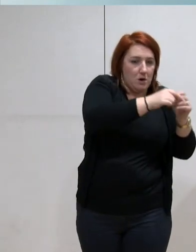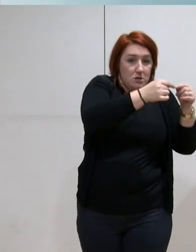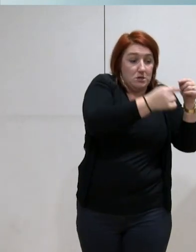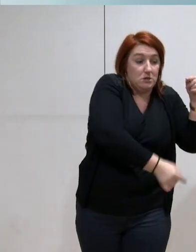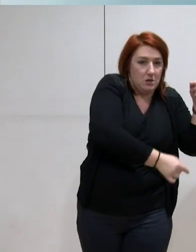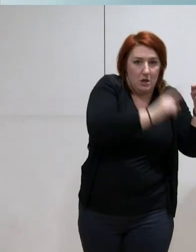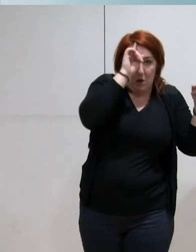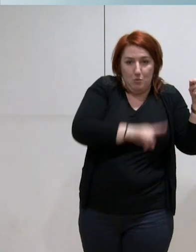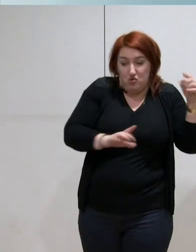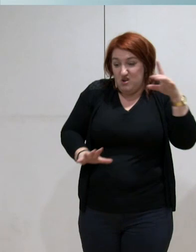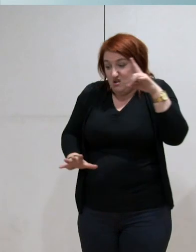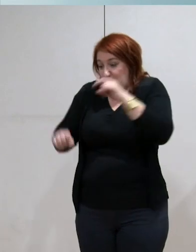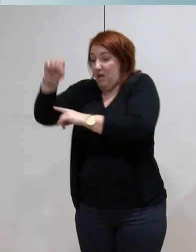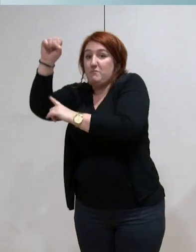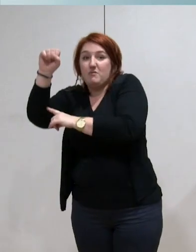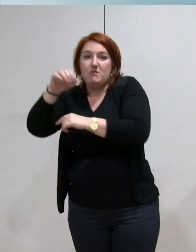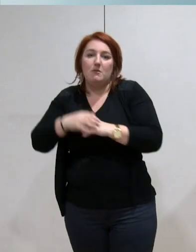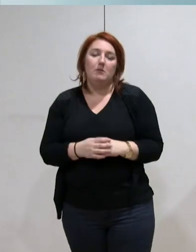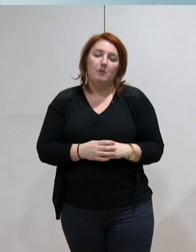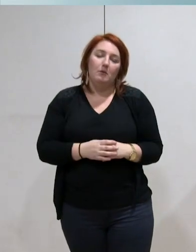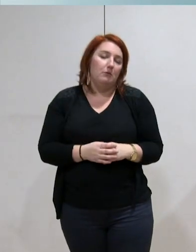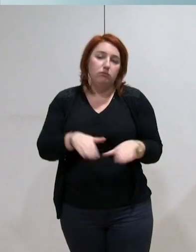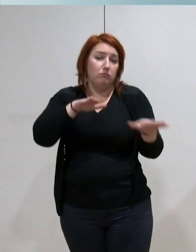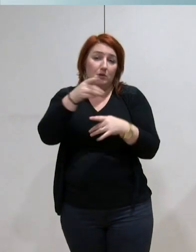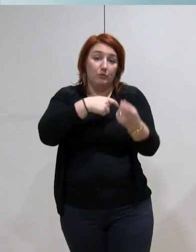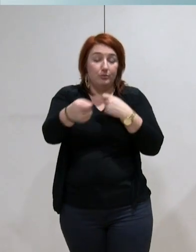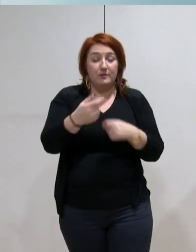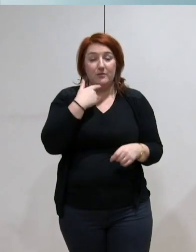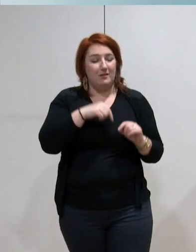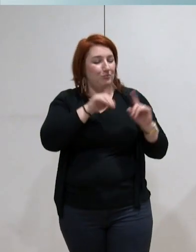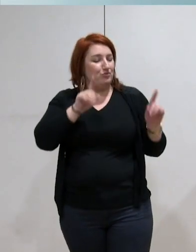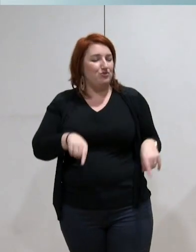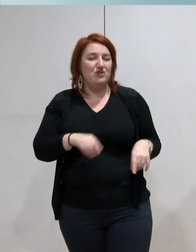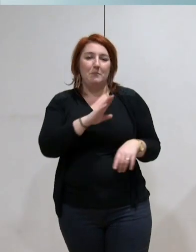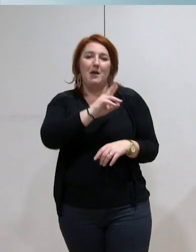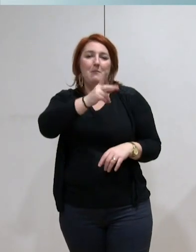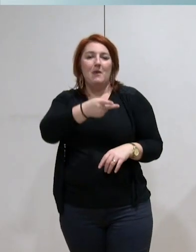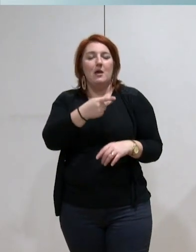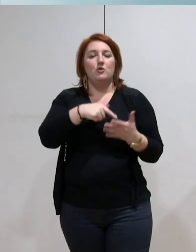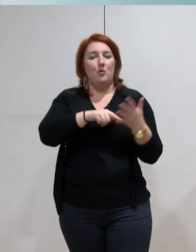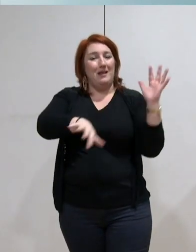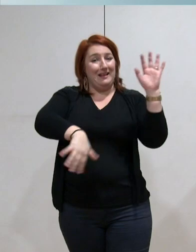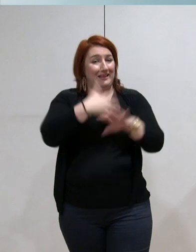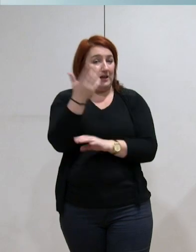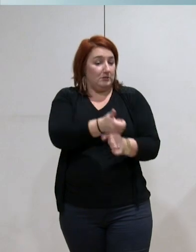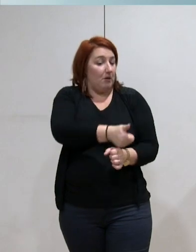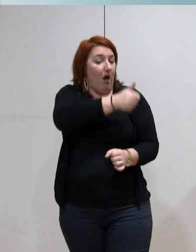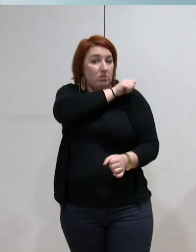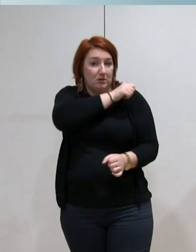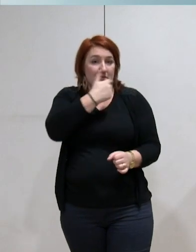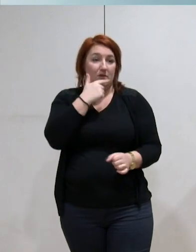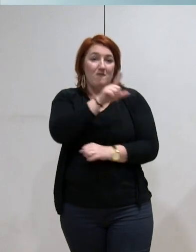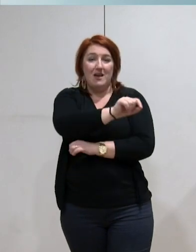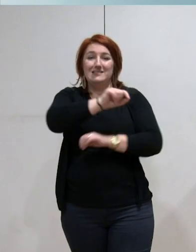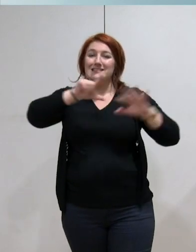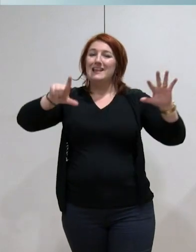voir qu'au budget primitif 2015 il y a donc juste un an nos ressources propres étaient encore de 27 millions d'euros et